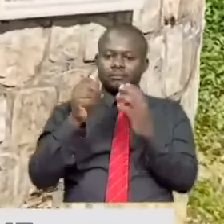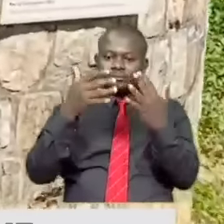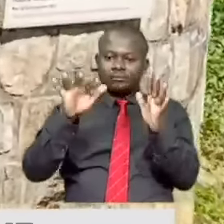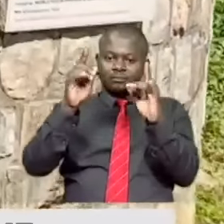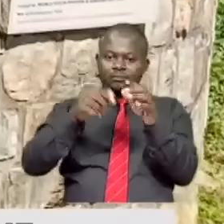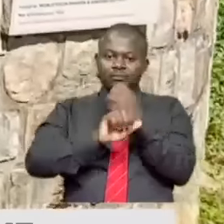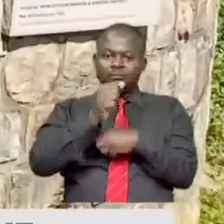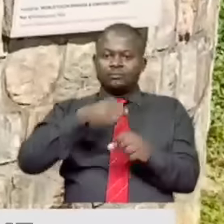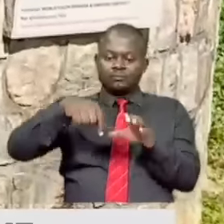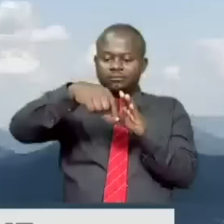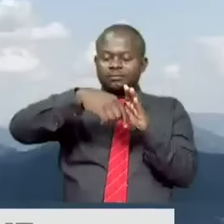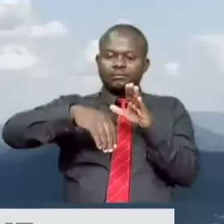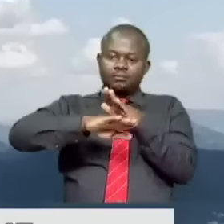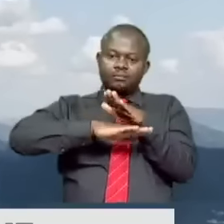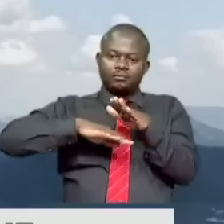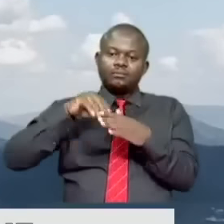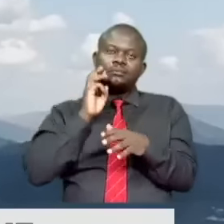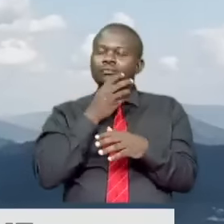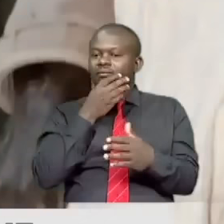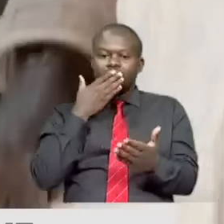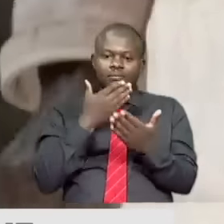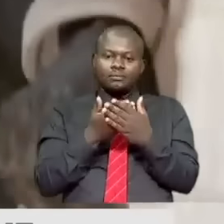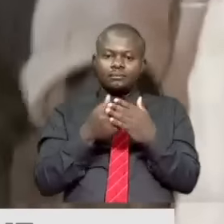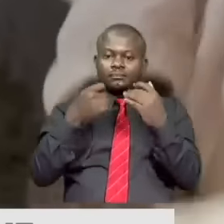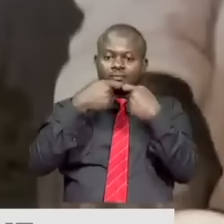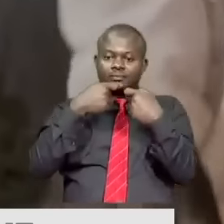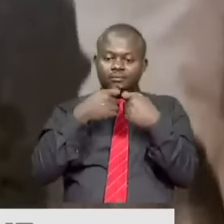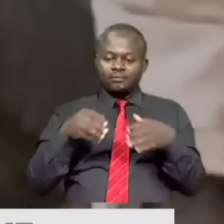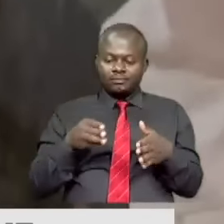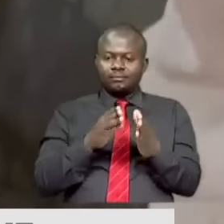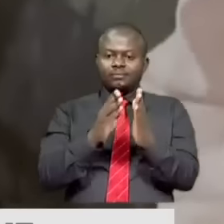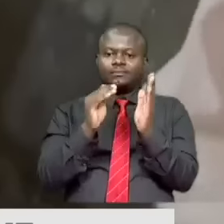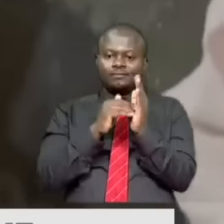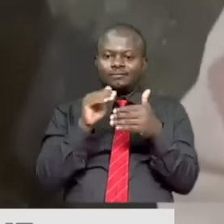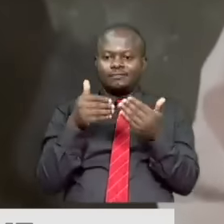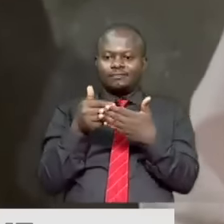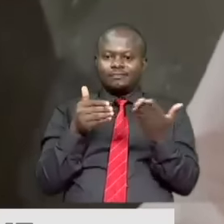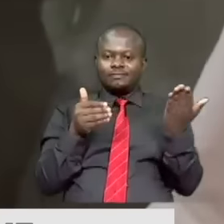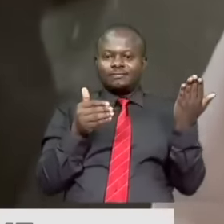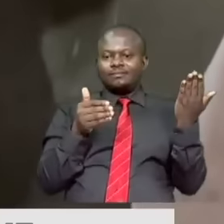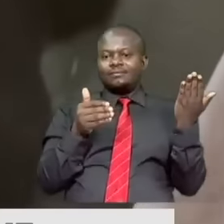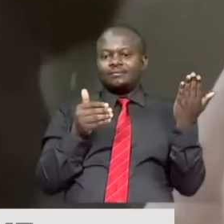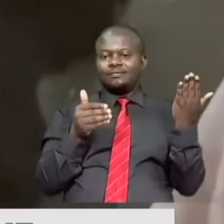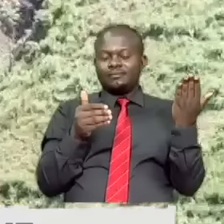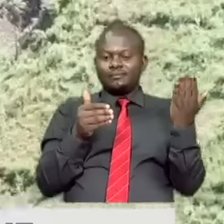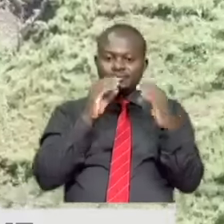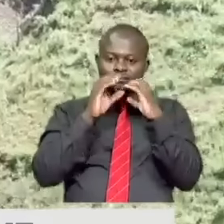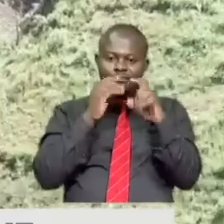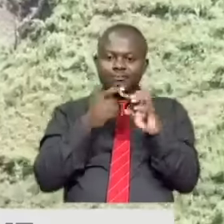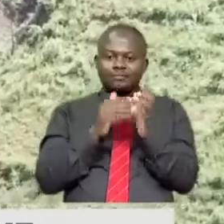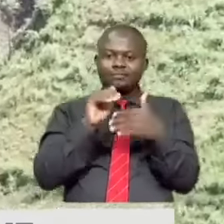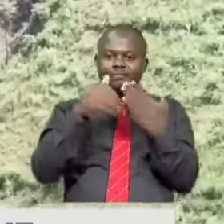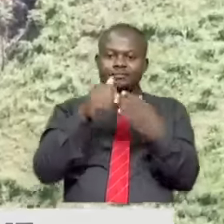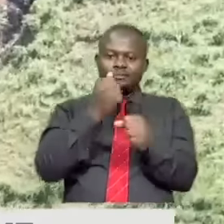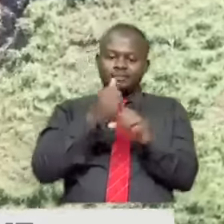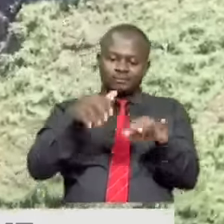kugezwaho ibikorwa remezo birimo amazi meza, amashanyarazi, imihanda ndetse n'umunara w'itumanaho. Hakorerwa kandi